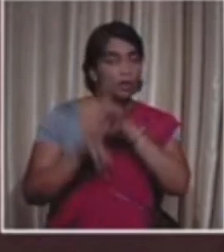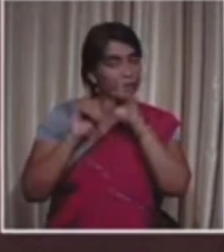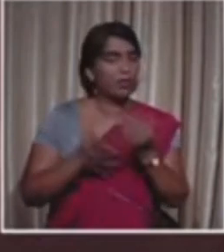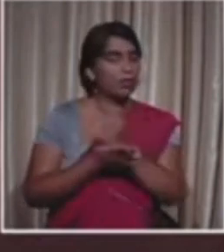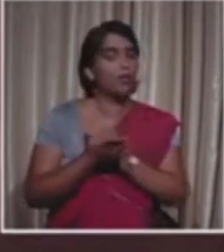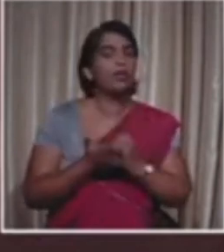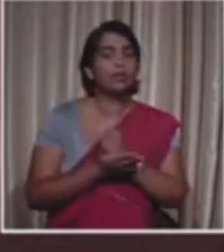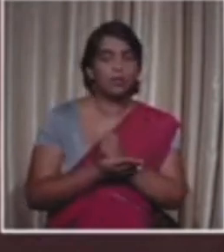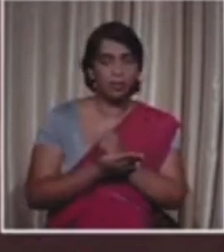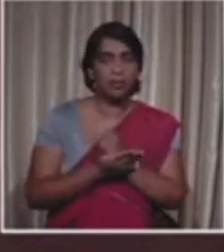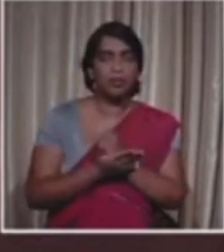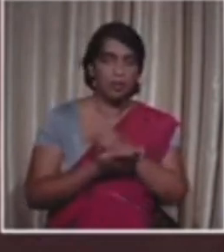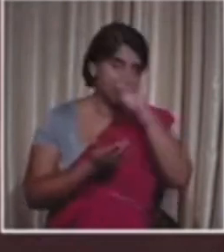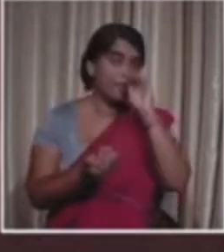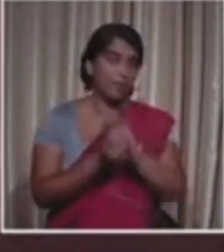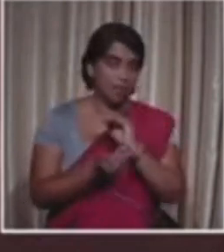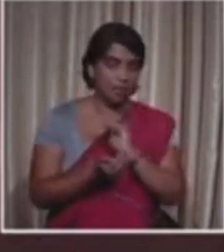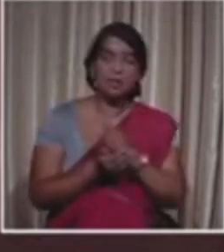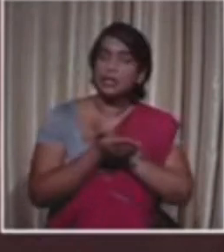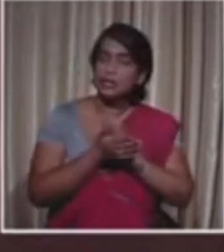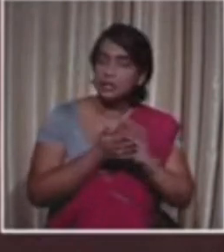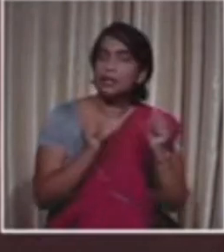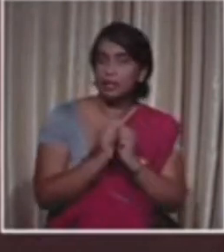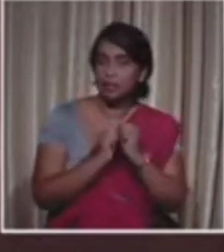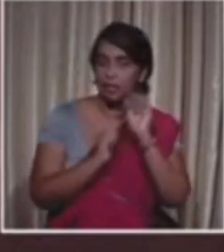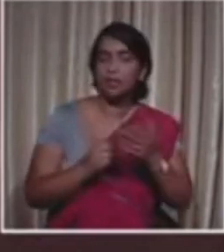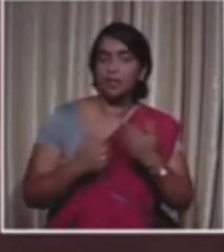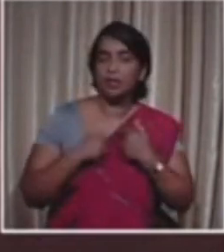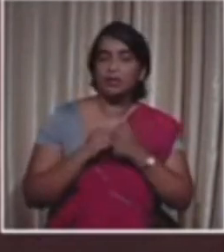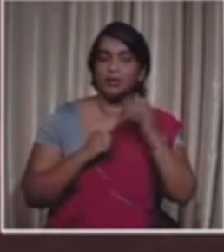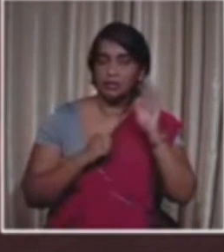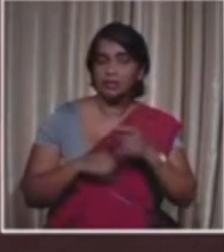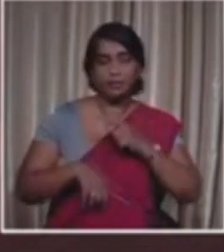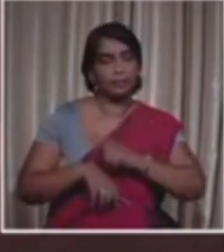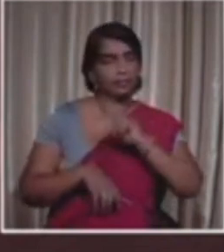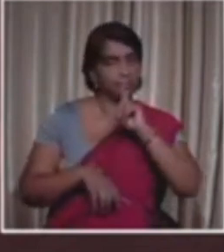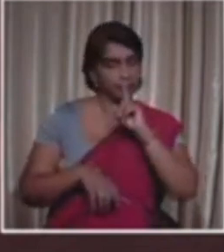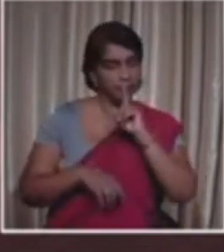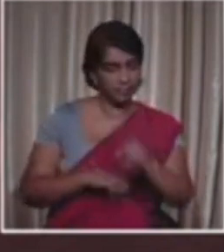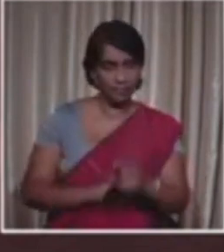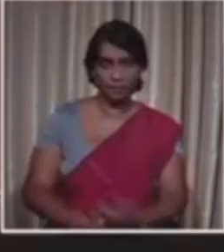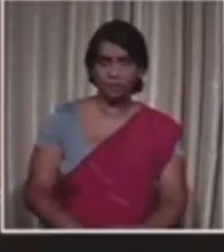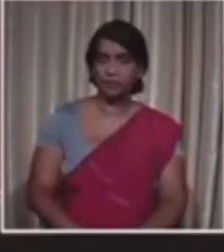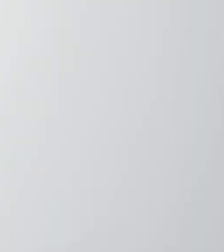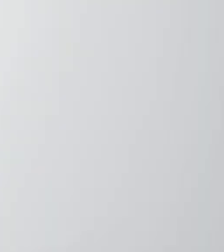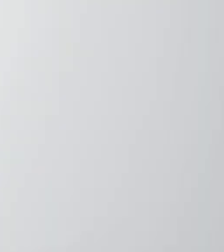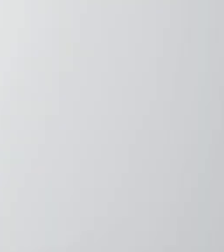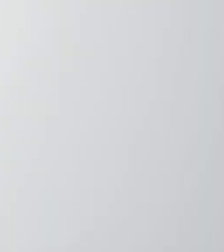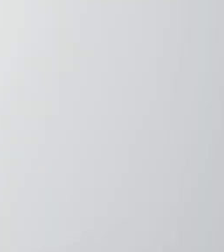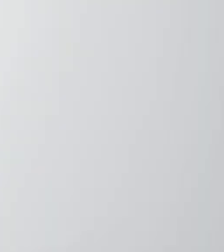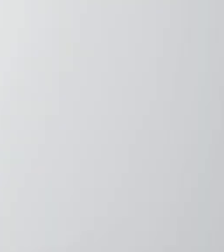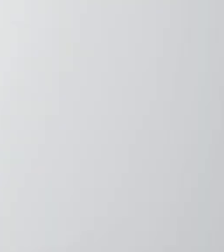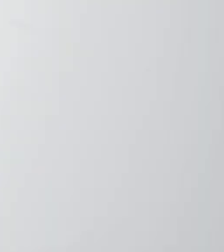දෙනාගේම ආරක්ෂාව හා සාමය කැපවීම වෙනුවෙන් අපි කැප වෙනවායි කියන මේ අවස්ථාව පිළිගන්න මම පිළිහඳි හරි දැන් කතා